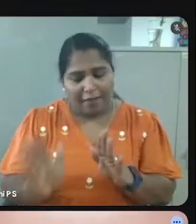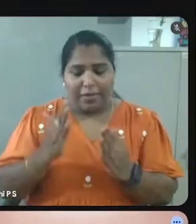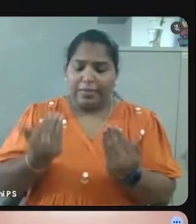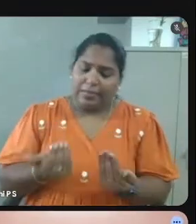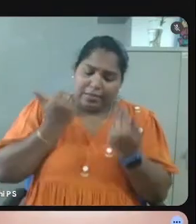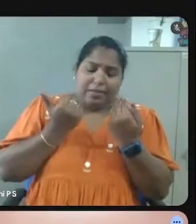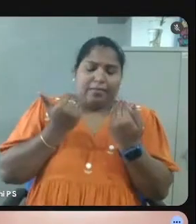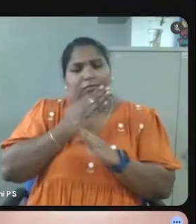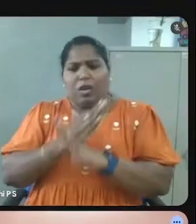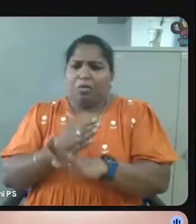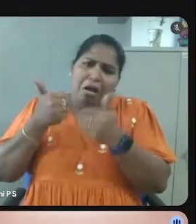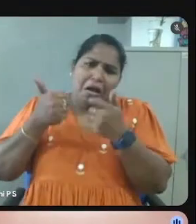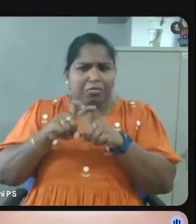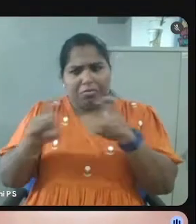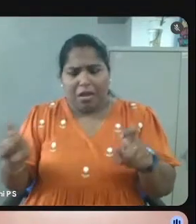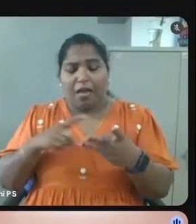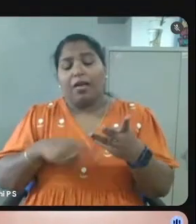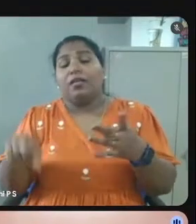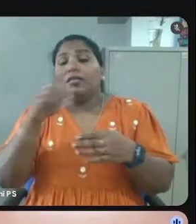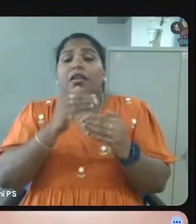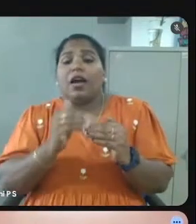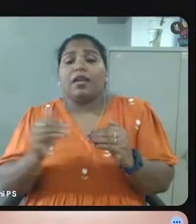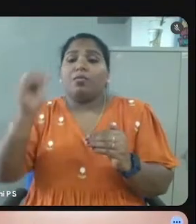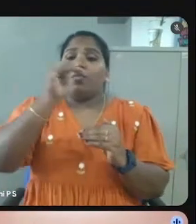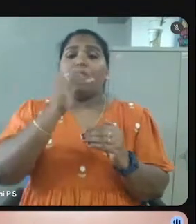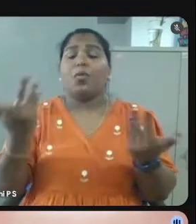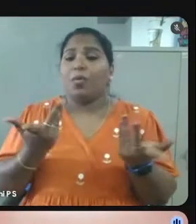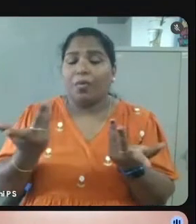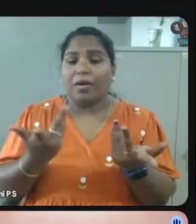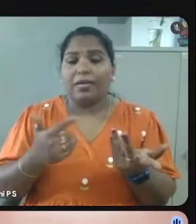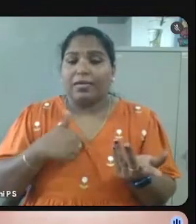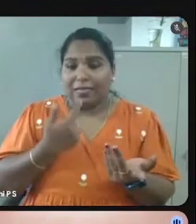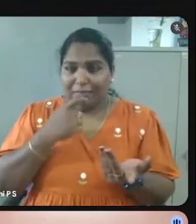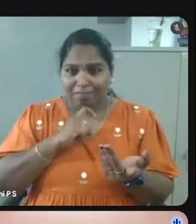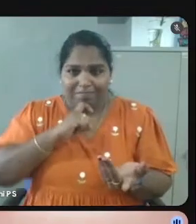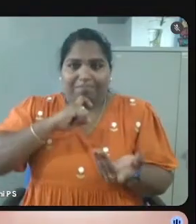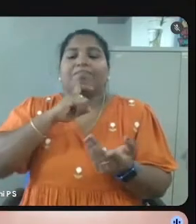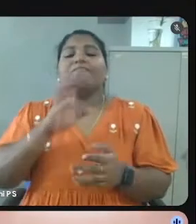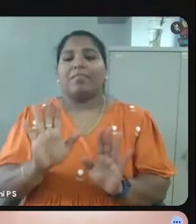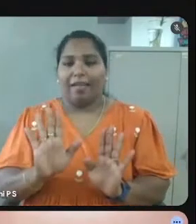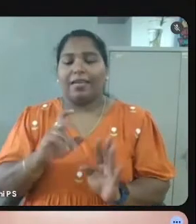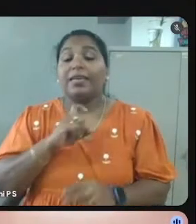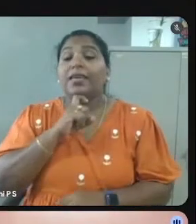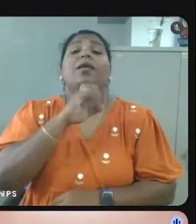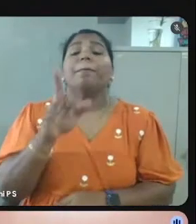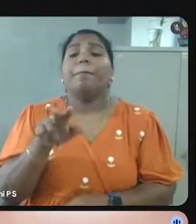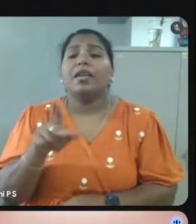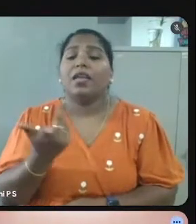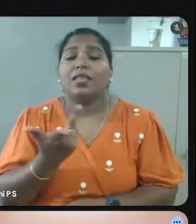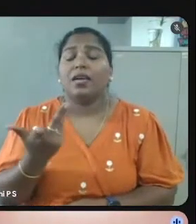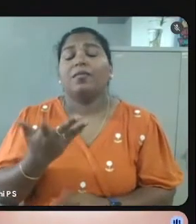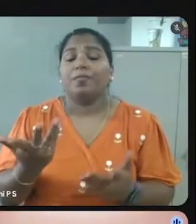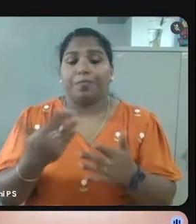നന്നായിട്ട്, പിന്നെ ലവ് ആൻഡ് ബിലോങ്ങിങ് ഡെവലപ്പ് ആകും. ഇത് 3 കാര്യങ്ങൾ ഡെവലപ്പ് ആകുമ്പോൾ സെൽഫ് എസ്റ്റീം, അതിന്റെ